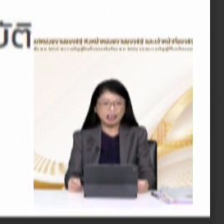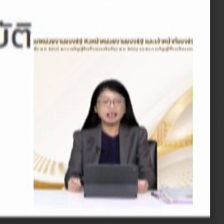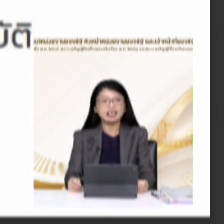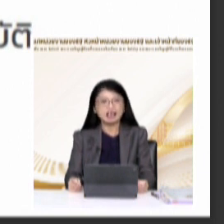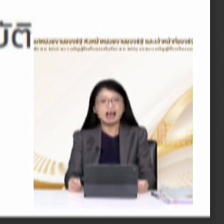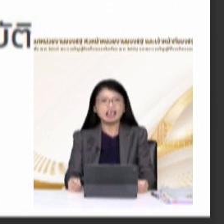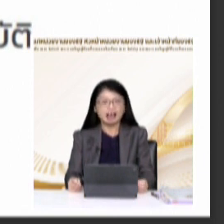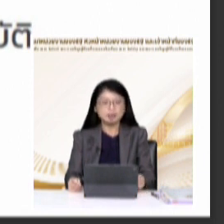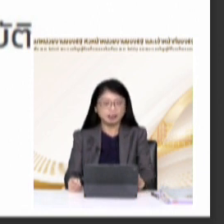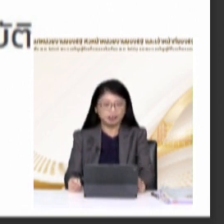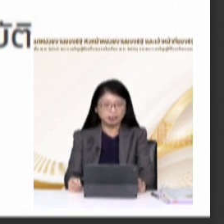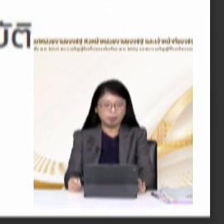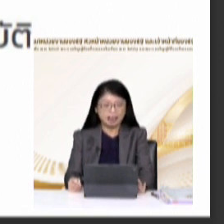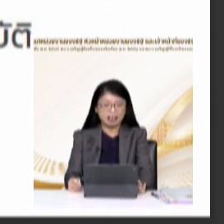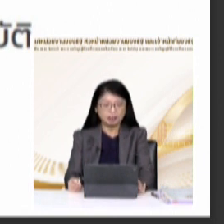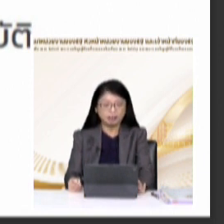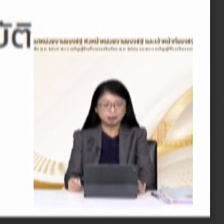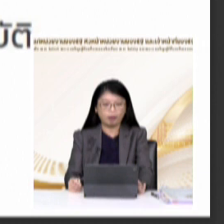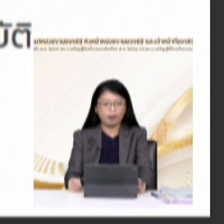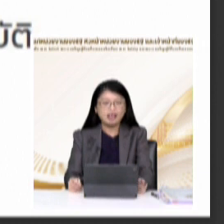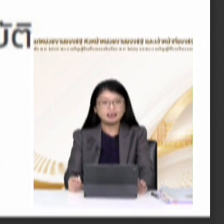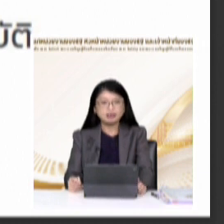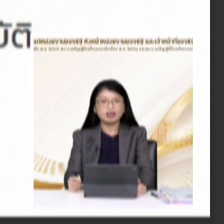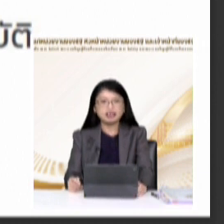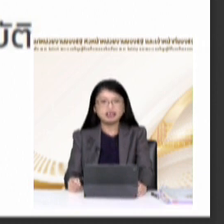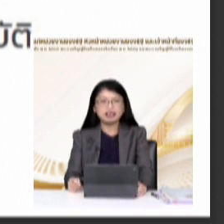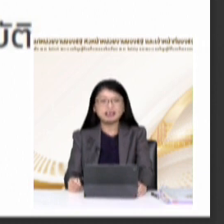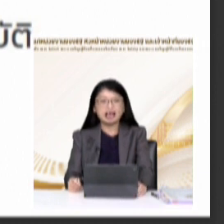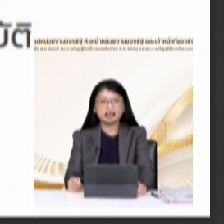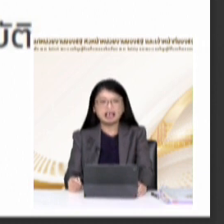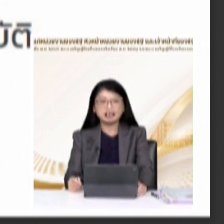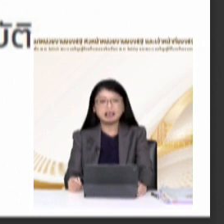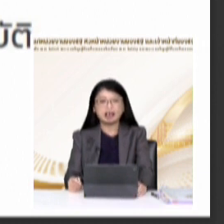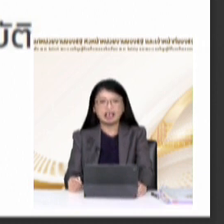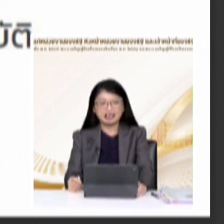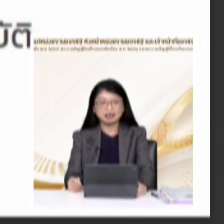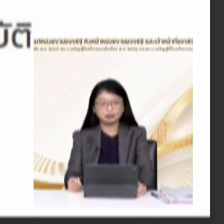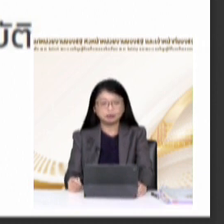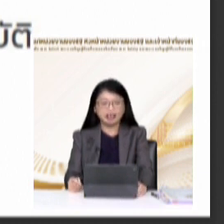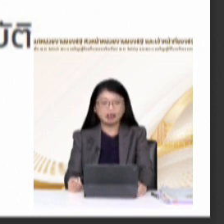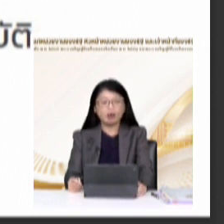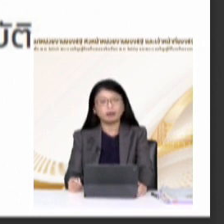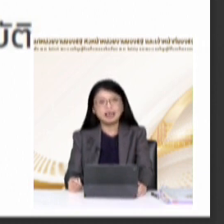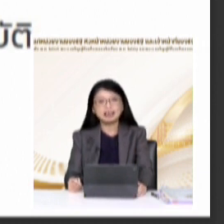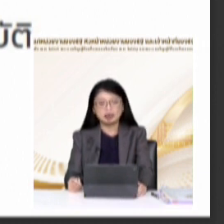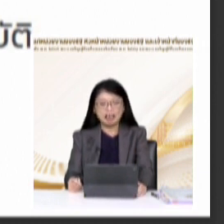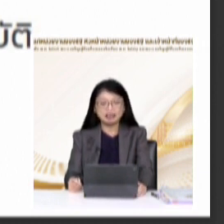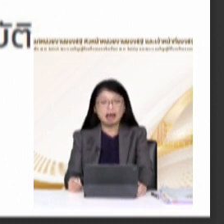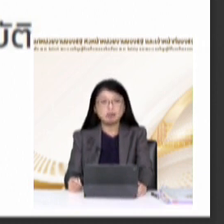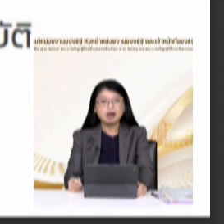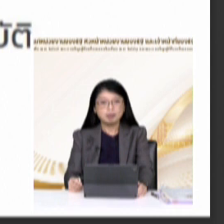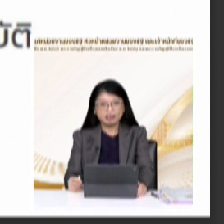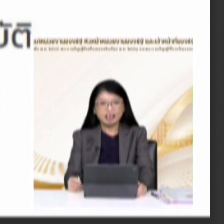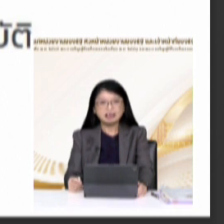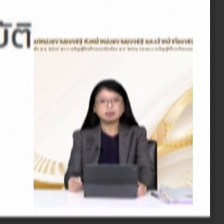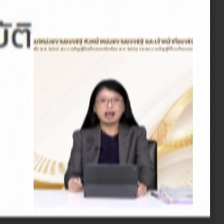นักงานอัยการนะคะพ.ศ. 2566ซึ่งกรณีนี้เนี่ยทางท่านอัยการสูงสุดเนี่ยก็ออกโดยอาศัยอำนาจตาม